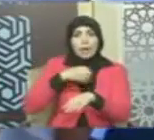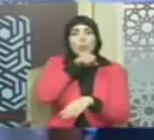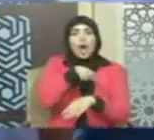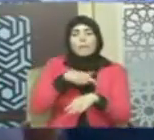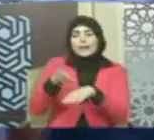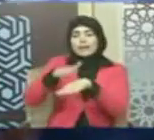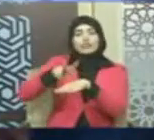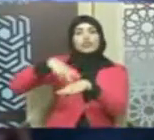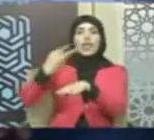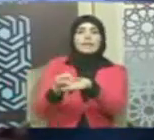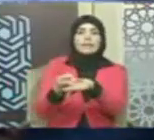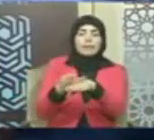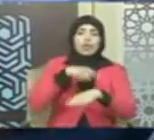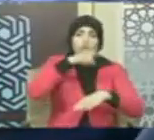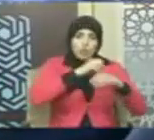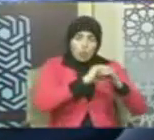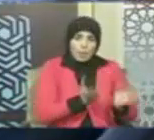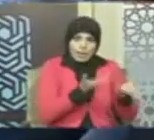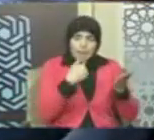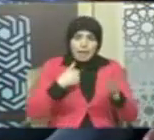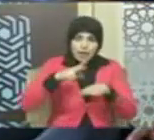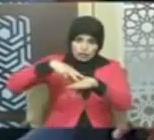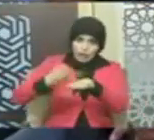وكان له من أصحابه رجل من الفقراء